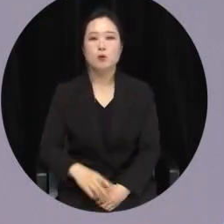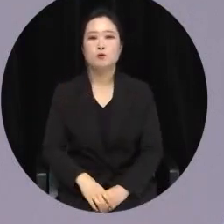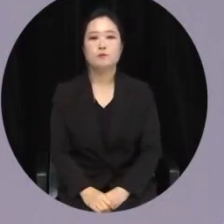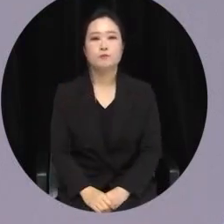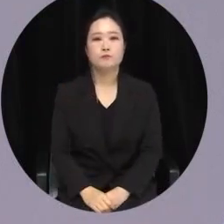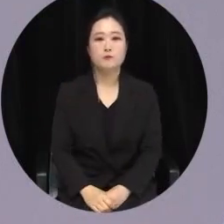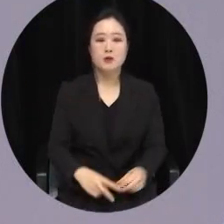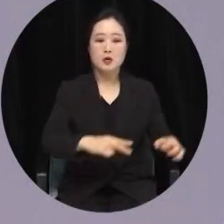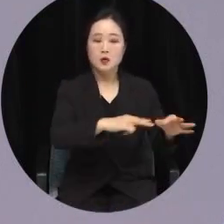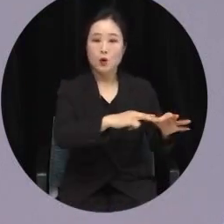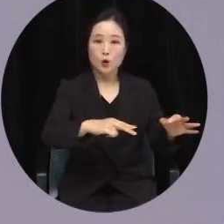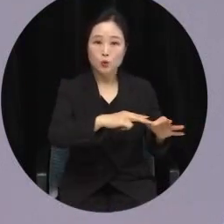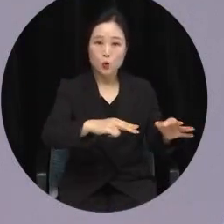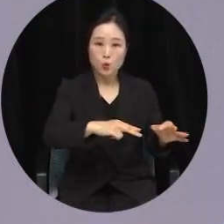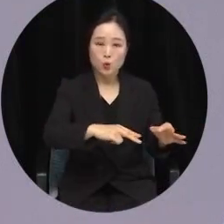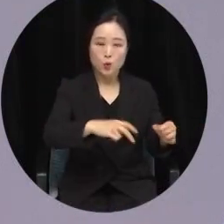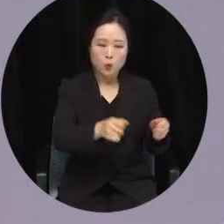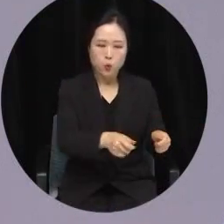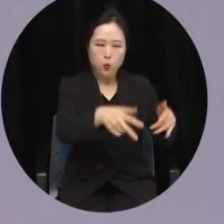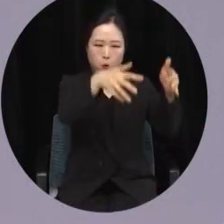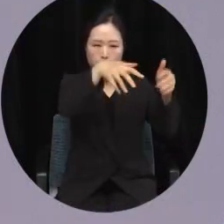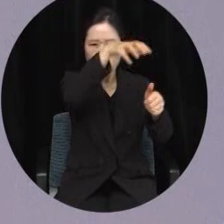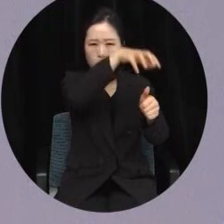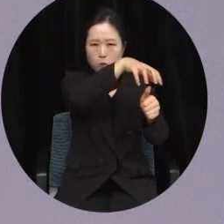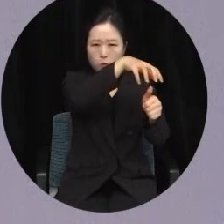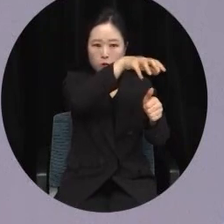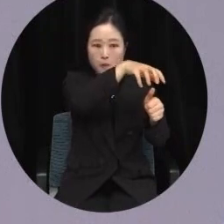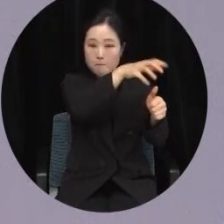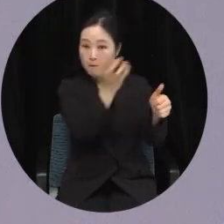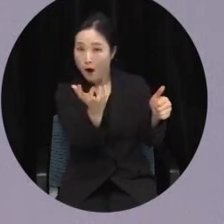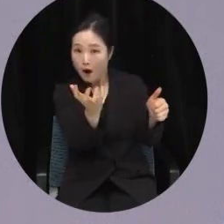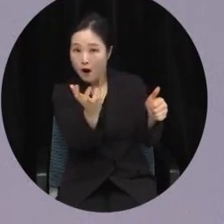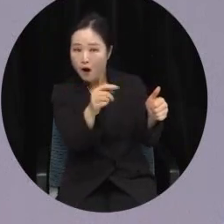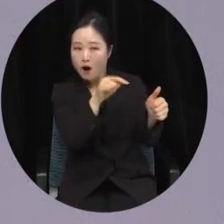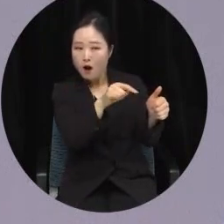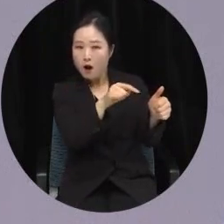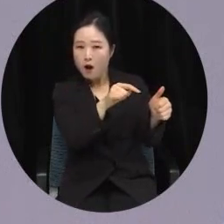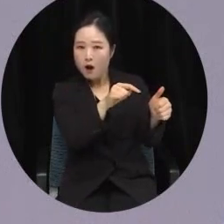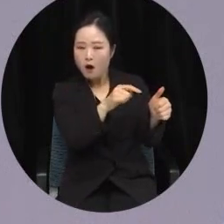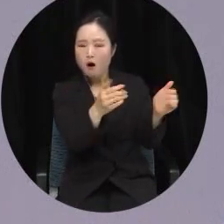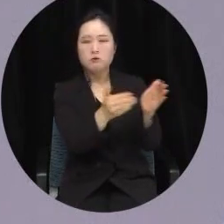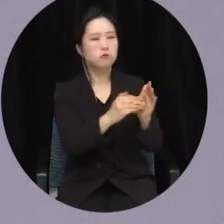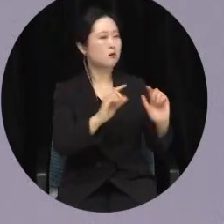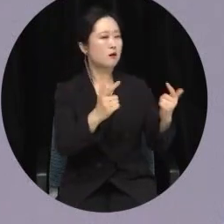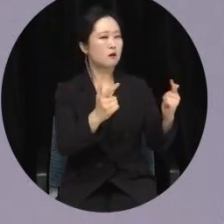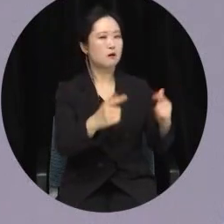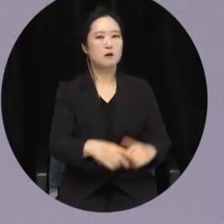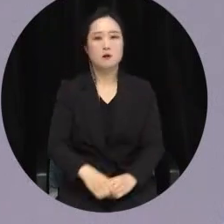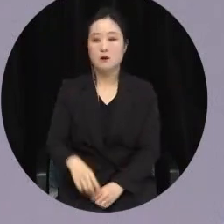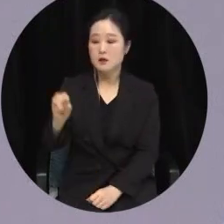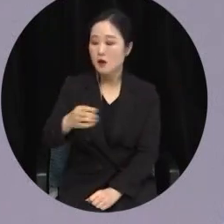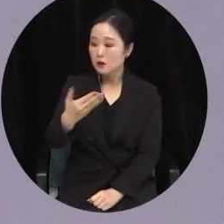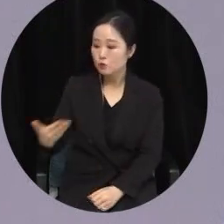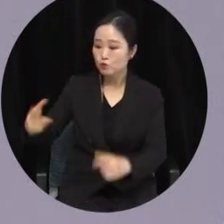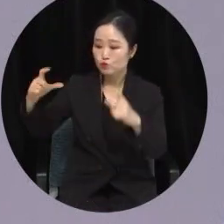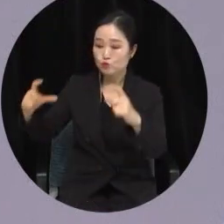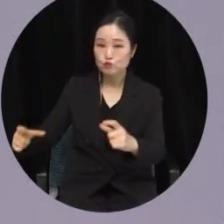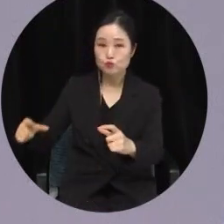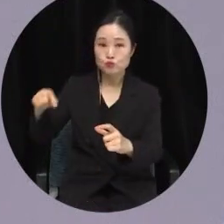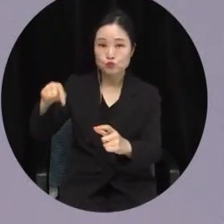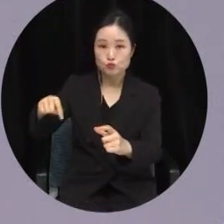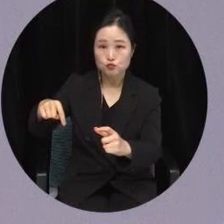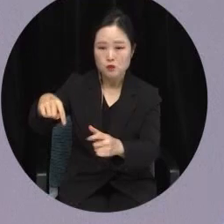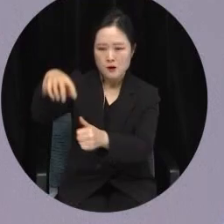제한 재건축 규제가 풀릴 것이고 거기서 그칠 것 같은가? 바로 이곳 양천에 그